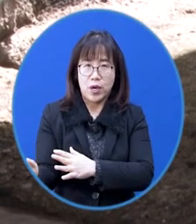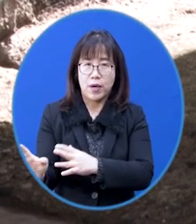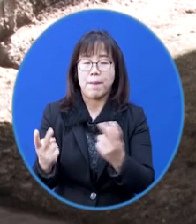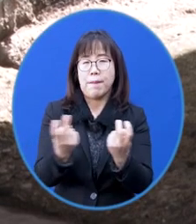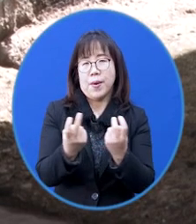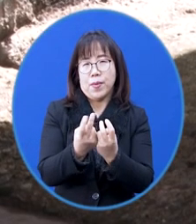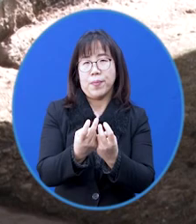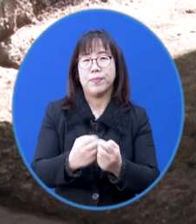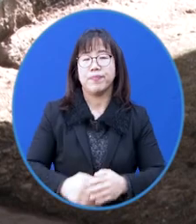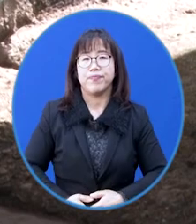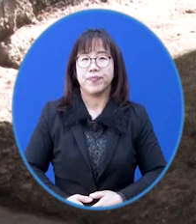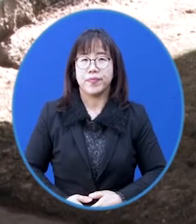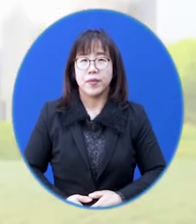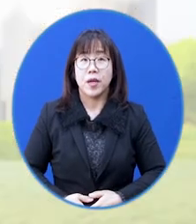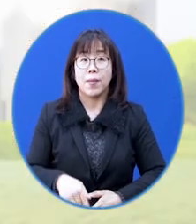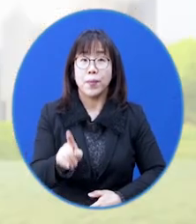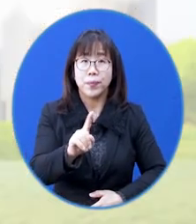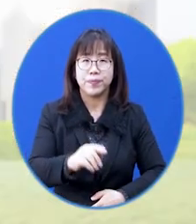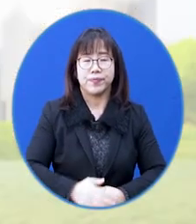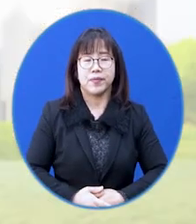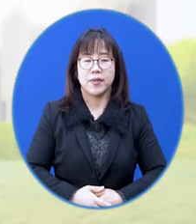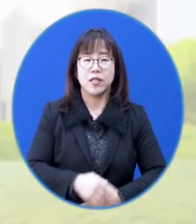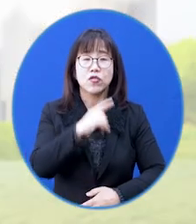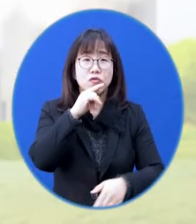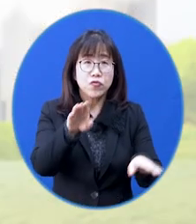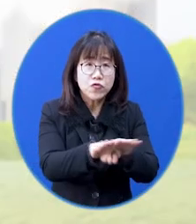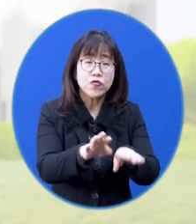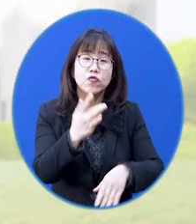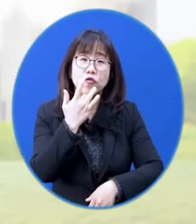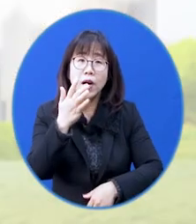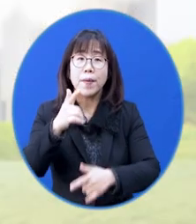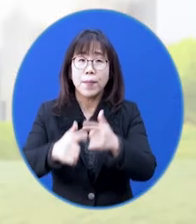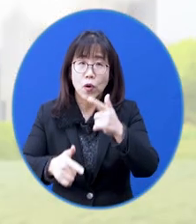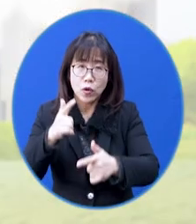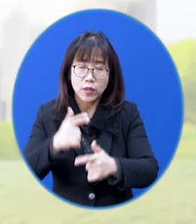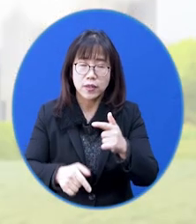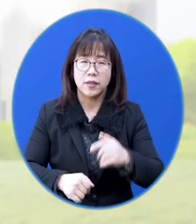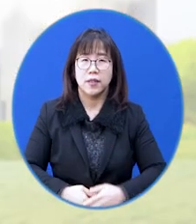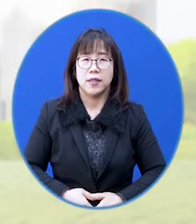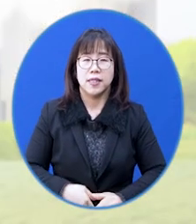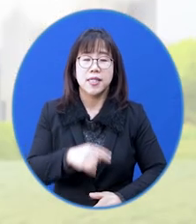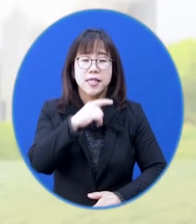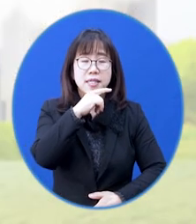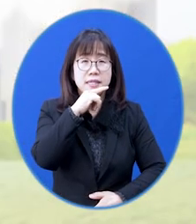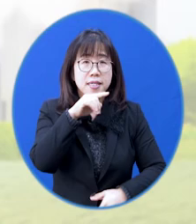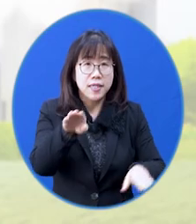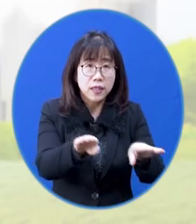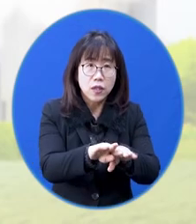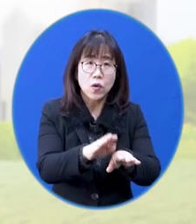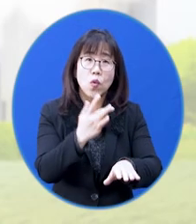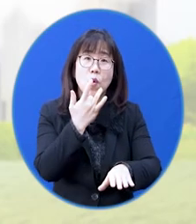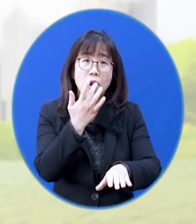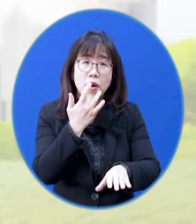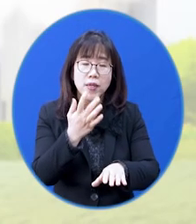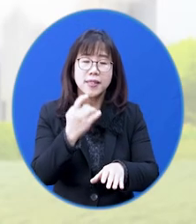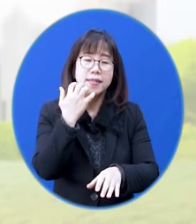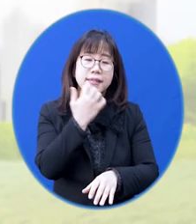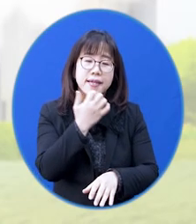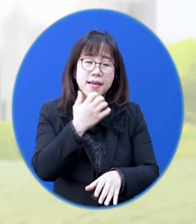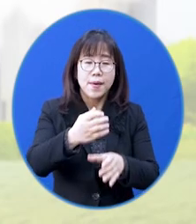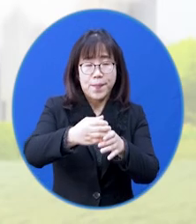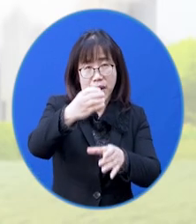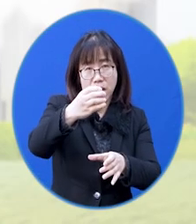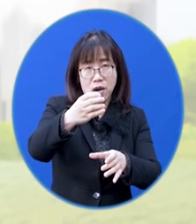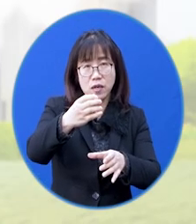방식입니다. 단독주택이나 상가의 경우 일화목 배출 지역은 일요일과 화요일은 유색